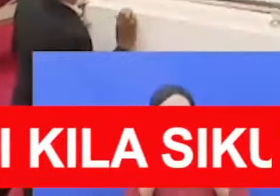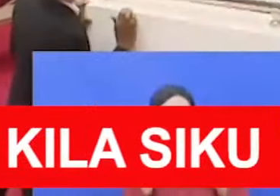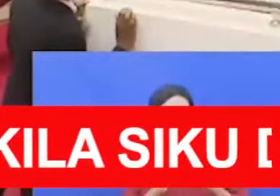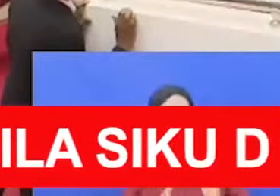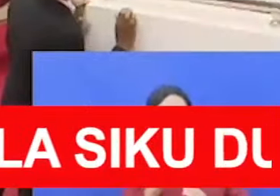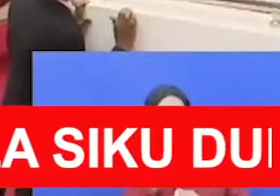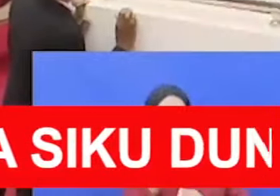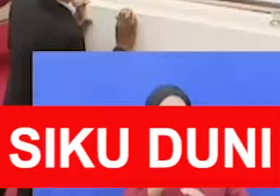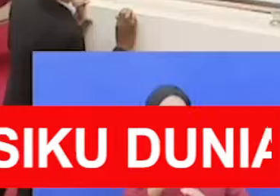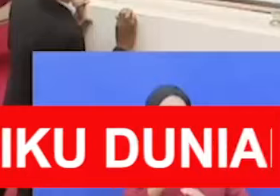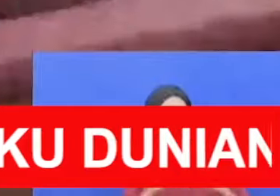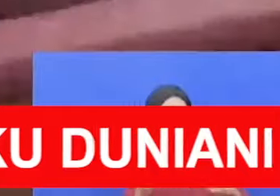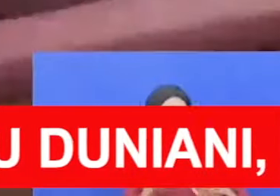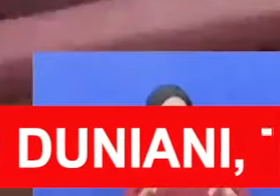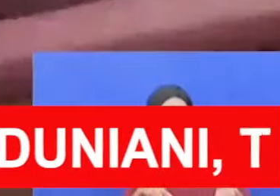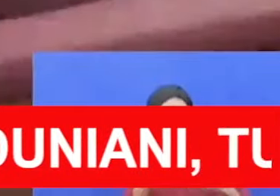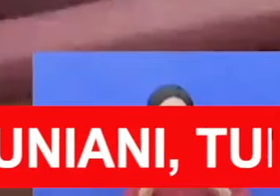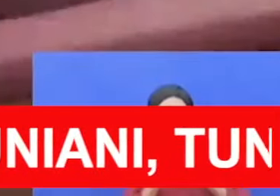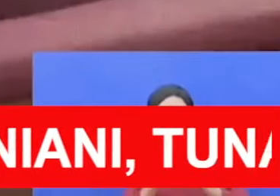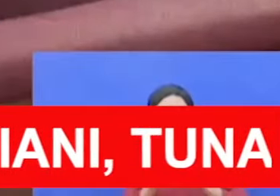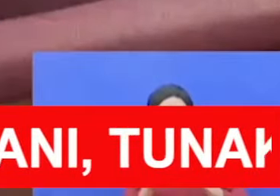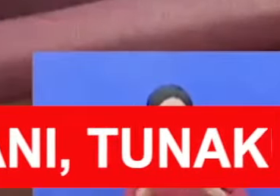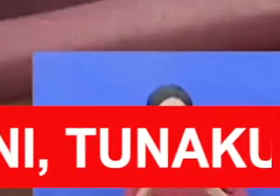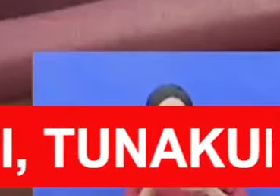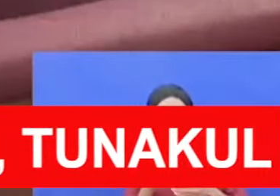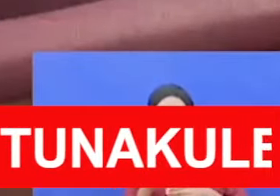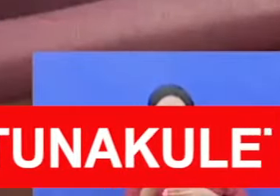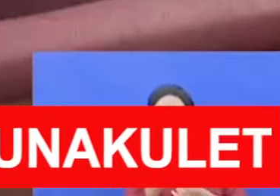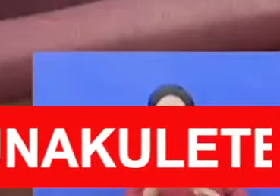nadhani tumeshatoa mwongozo na maelekezo ya kiti kwenye swala hilo, kwa hiyo hatuwezi kuendelea kulijadili.